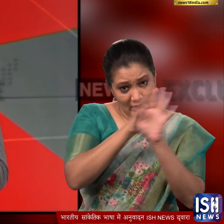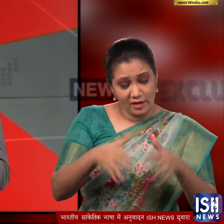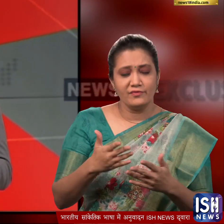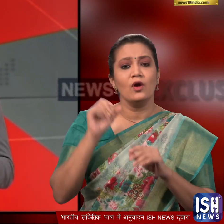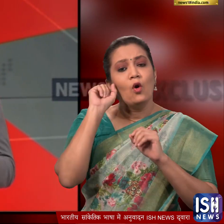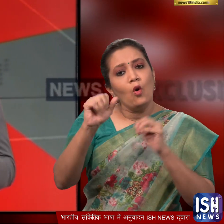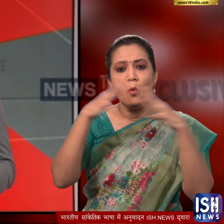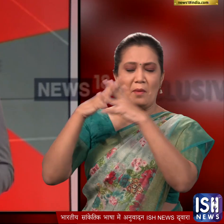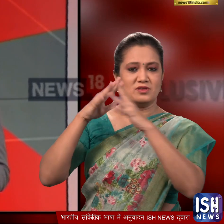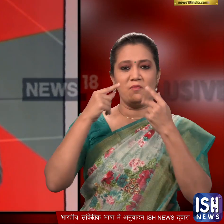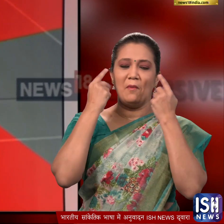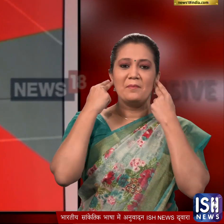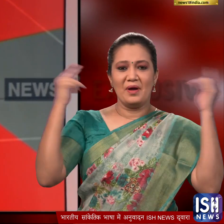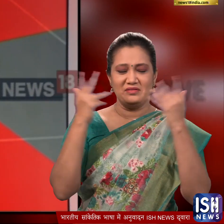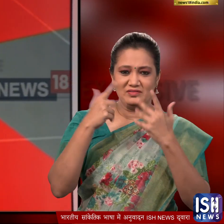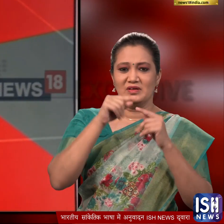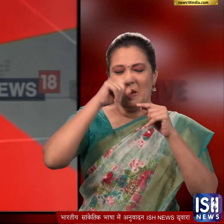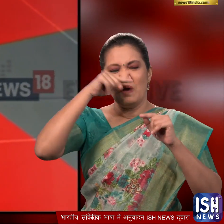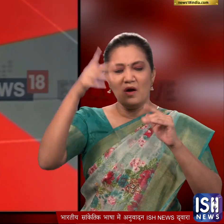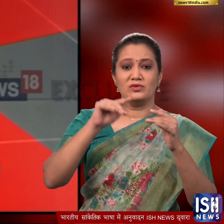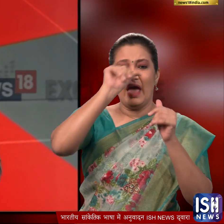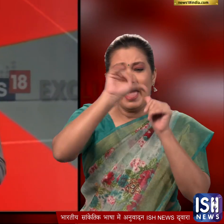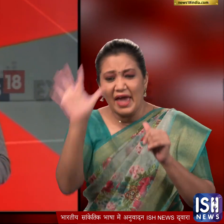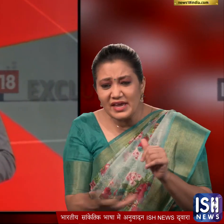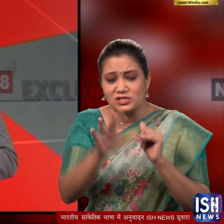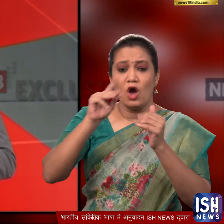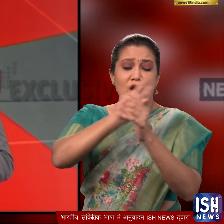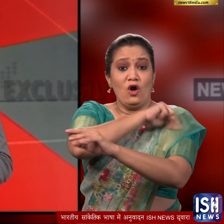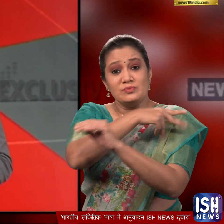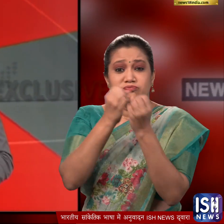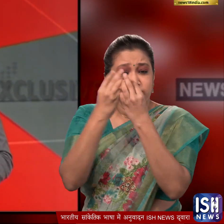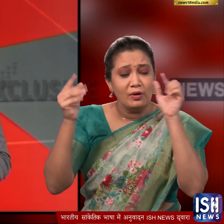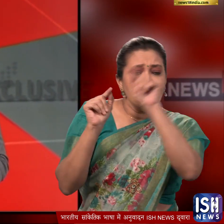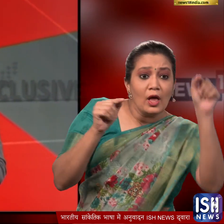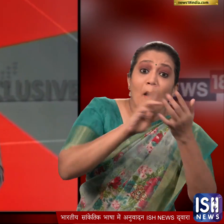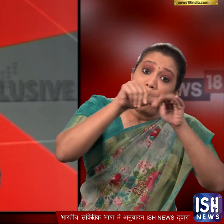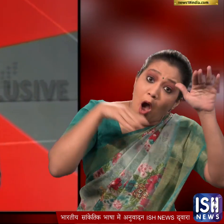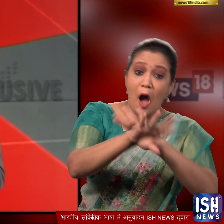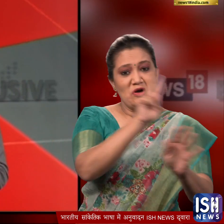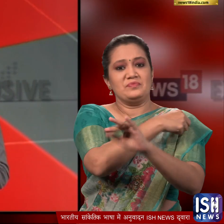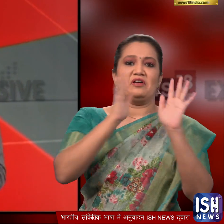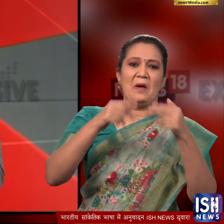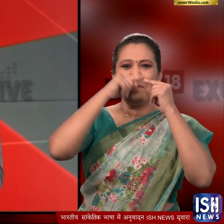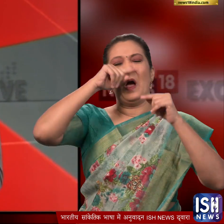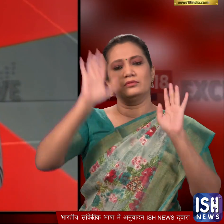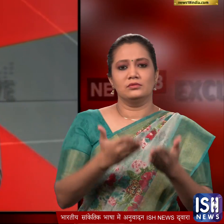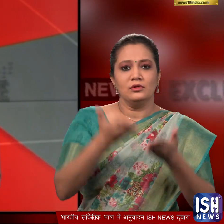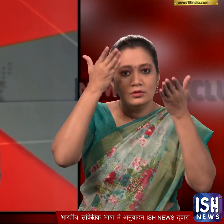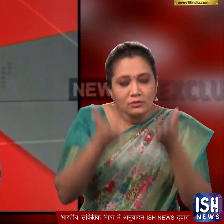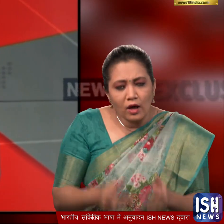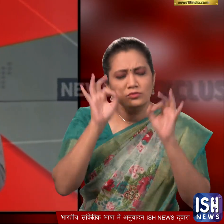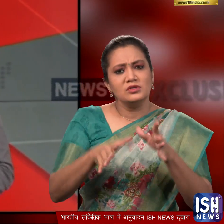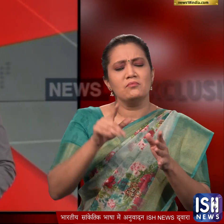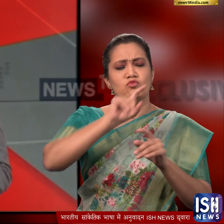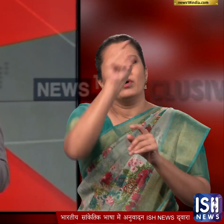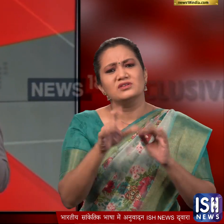ये बात सनराइज ग्रुप ने अपनी वेबसाइट पर बड़े गर्व से बता रखी है कि ये एशिया के चुनिंदा अस्पतालों में है जो शॉपिंग मॉल के परिसर में। अब इसी बात पर सबसे